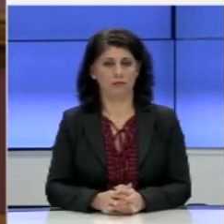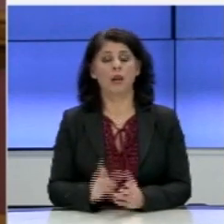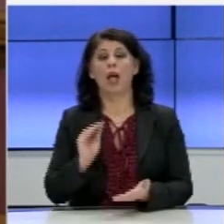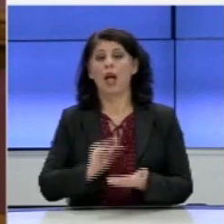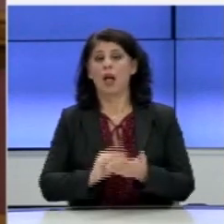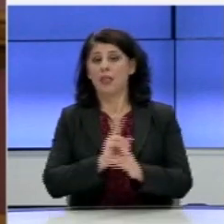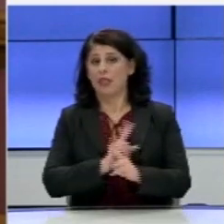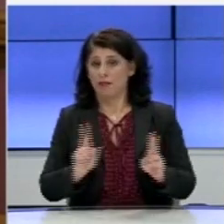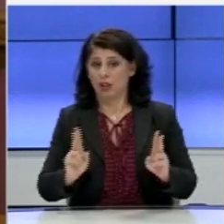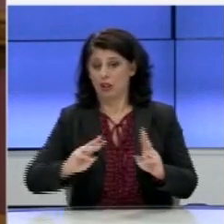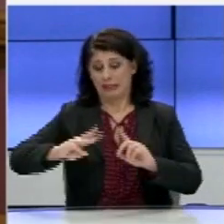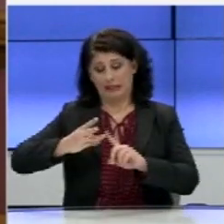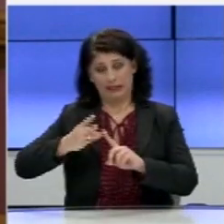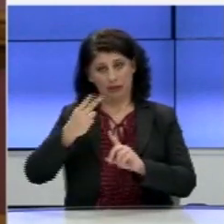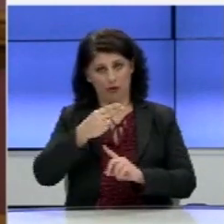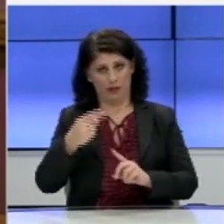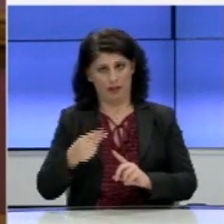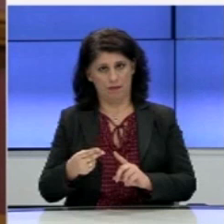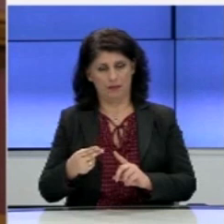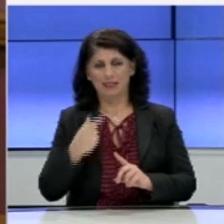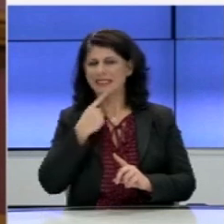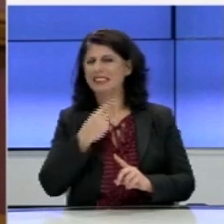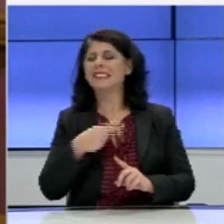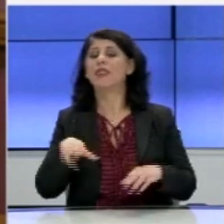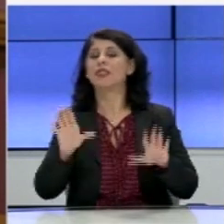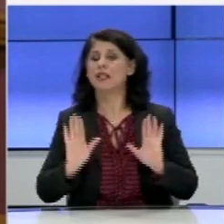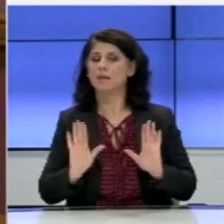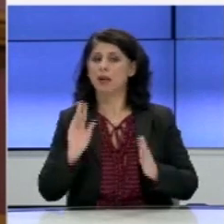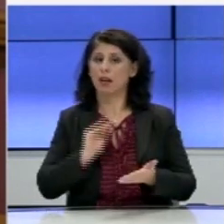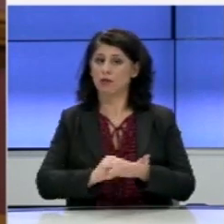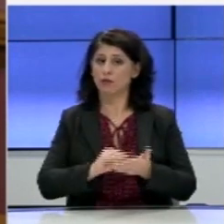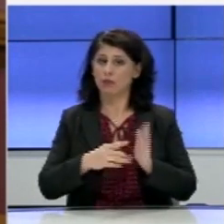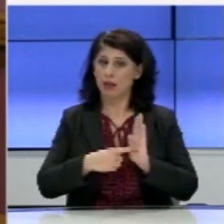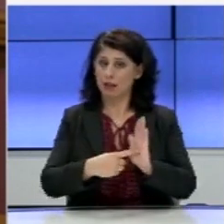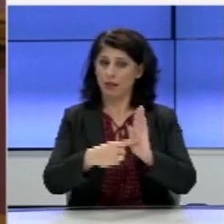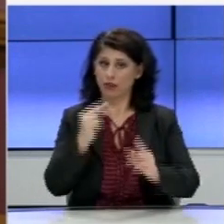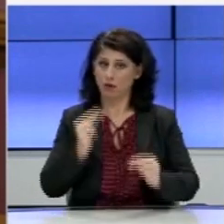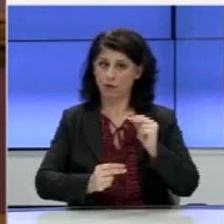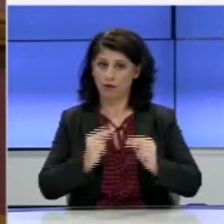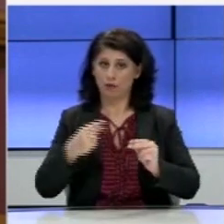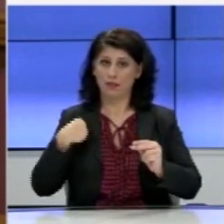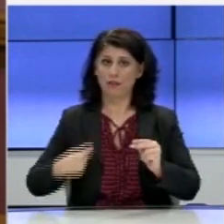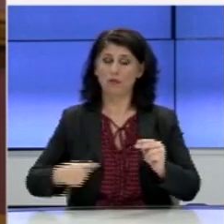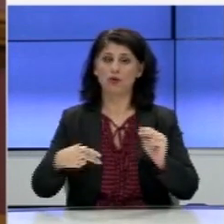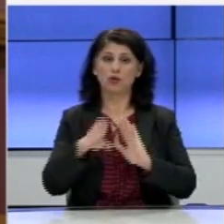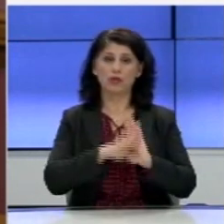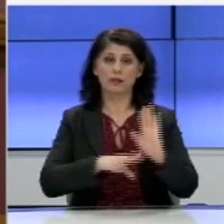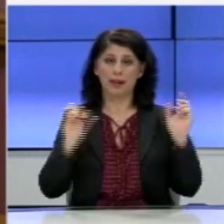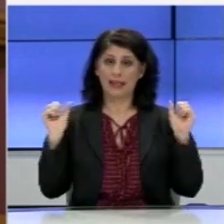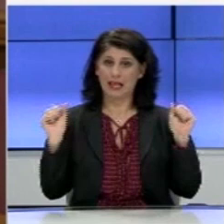Επίσης διαφάνεια, τρίτο σημείο. Δεν σημαίνει επίσης η ανάδειξη των προβλημάτων στο δημόσιο σύστημα